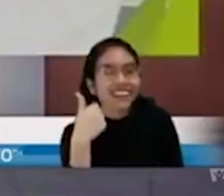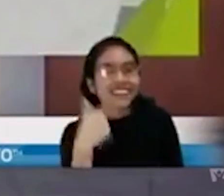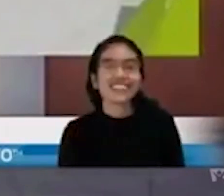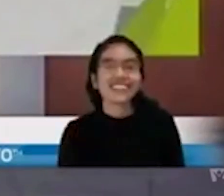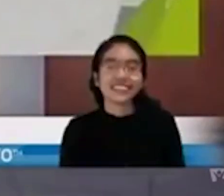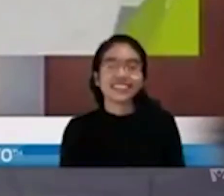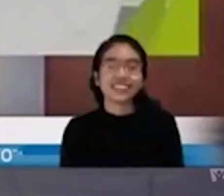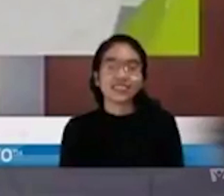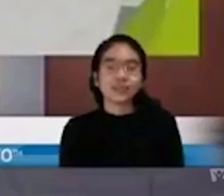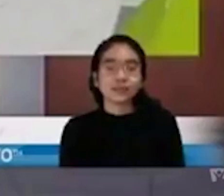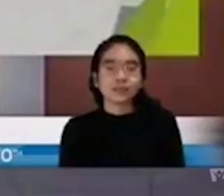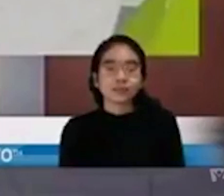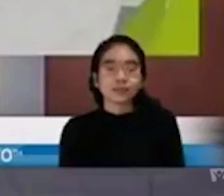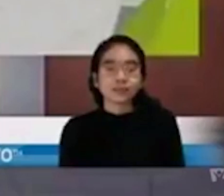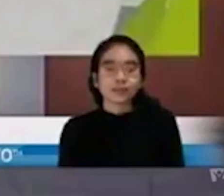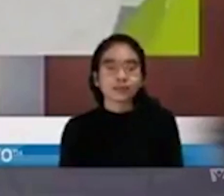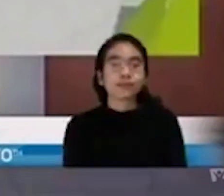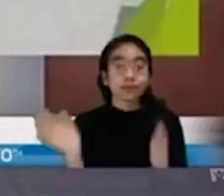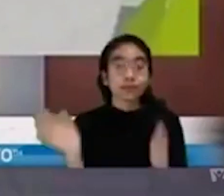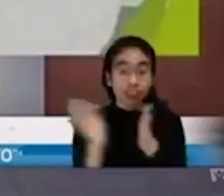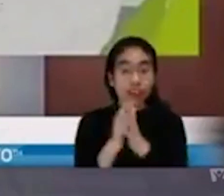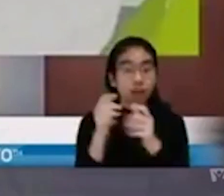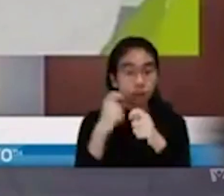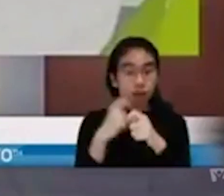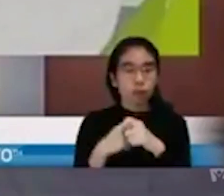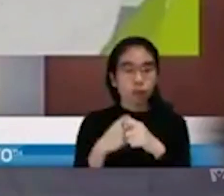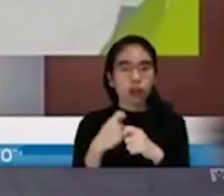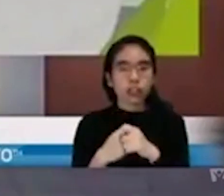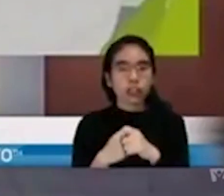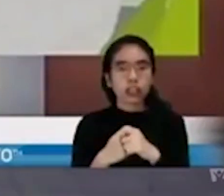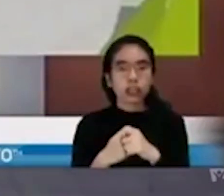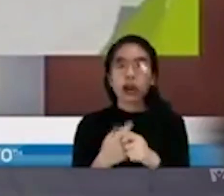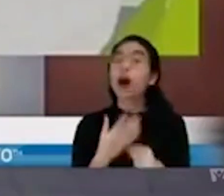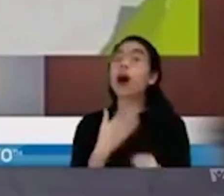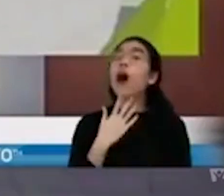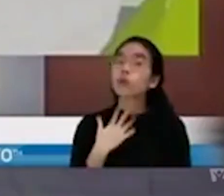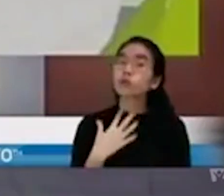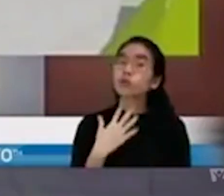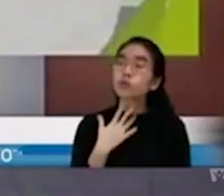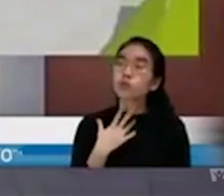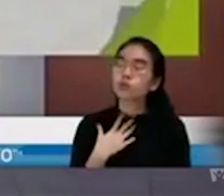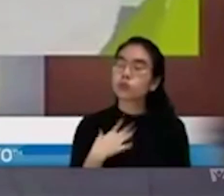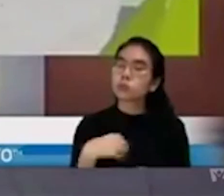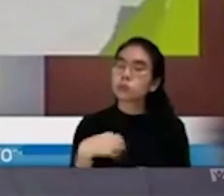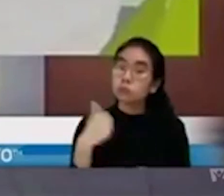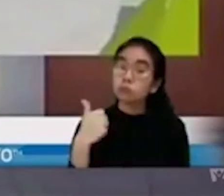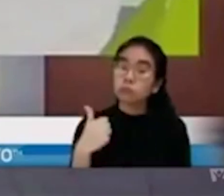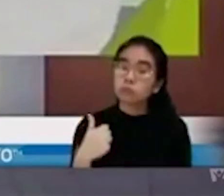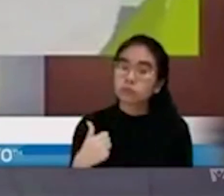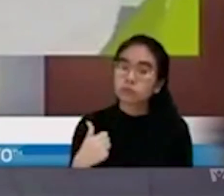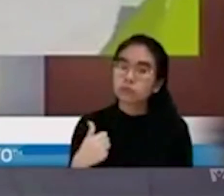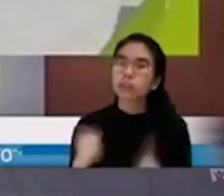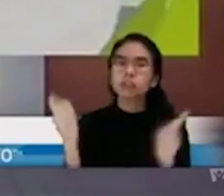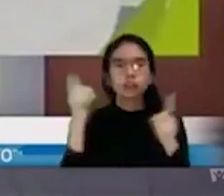dan membuat haus. Jadi kalau kita kurang selera minum, kita